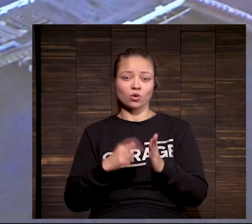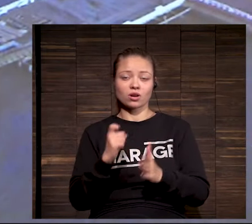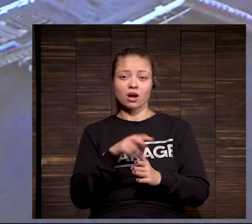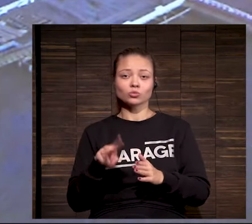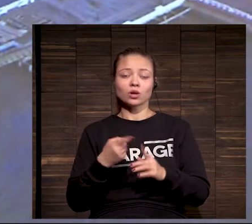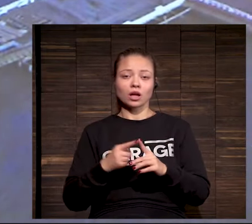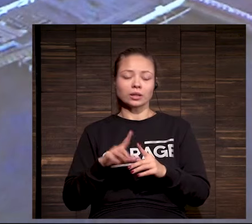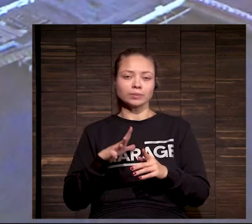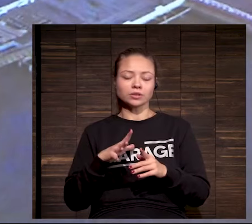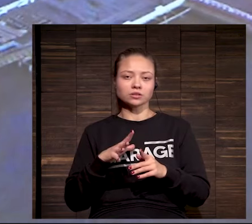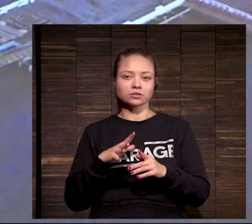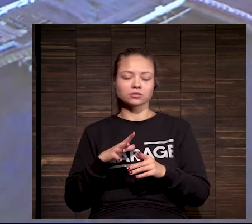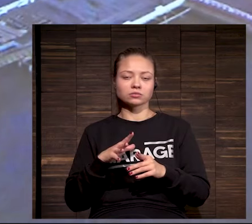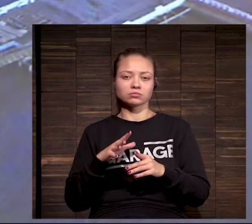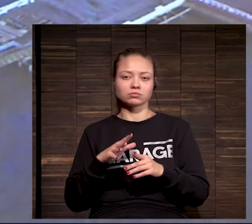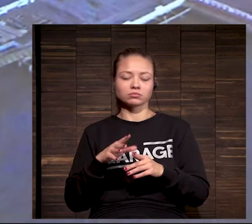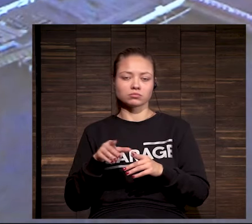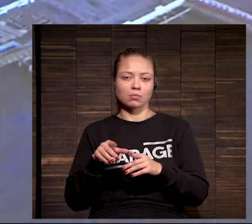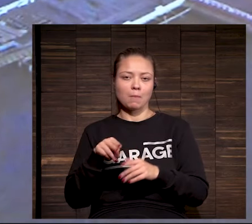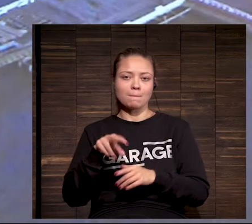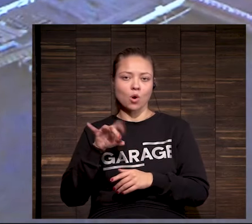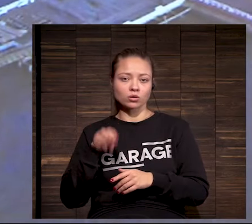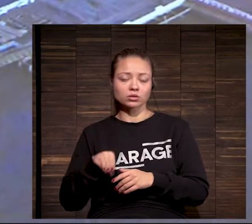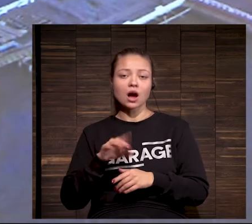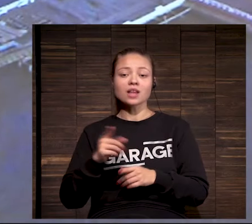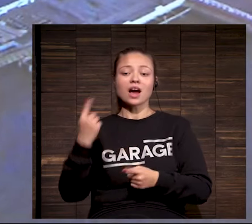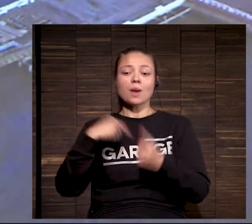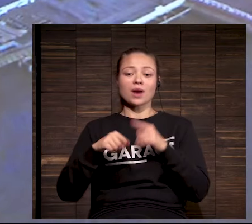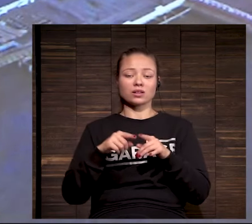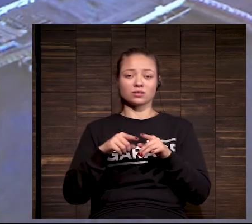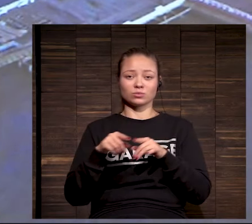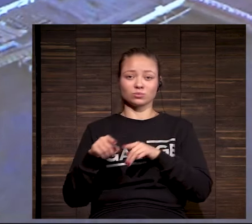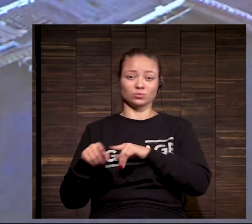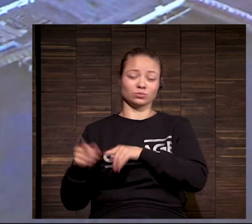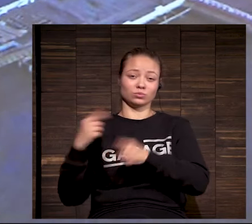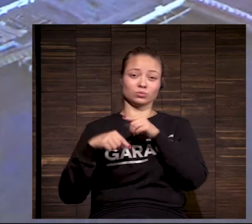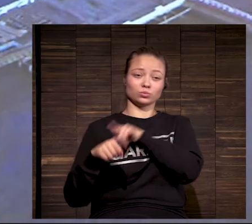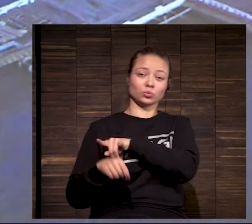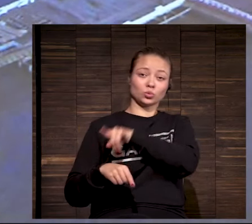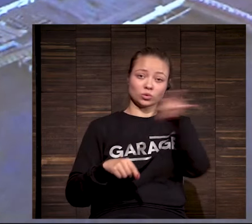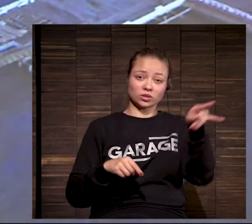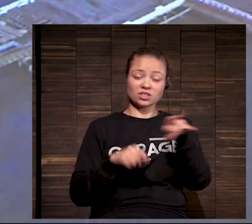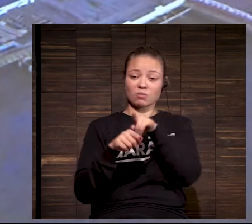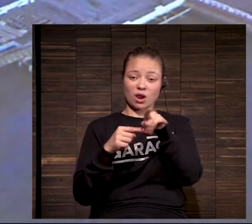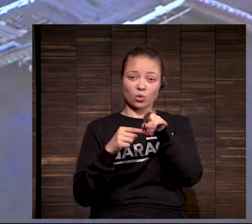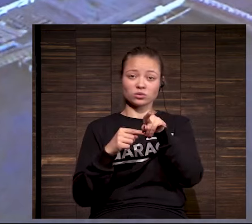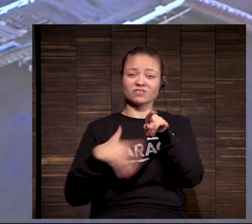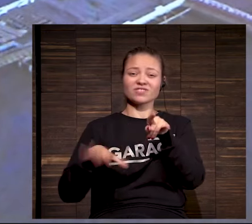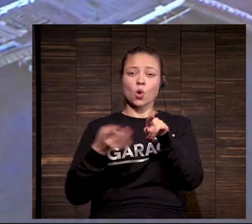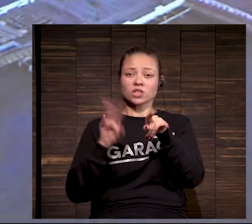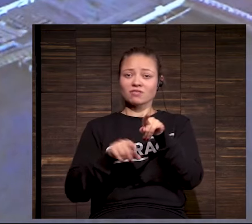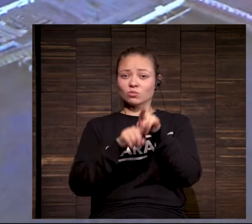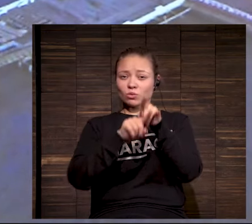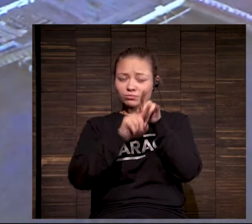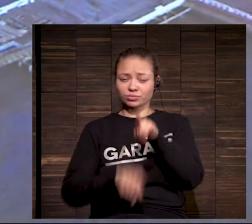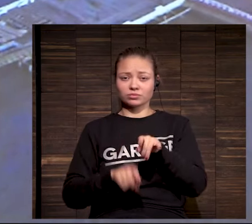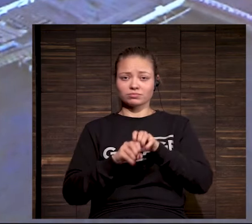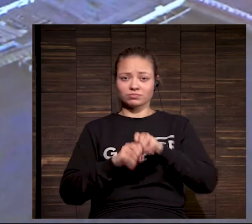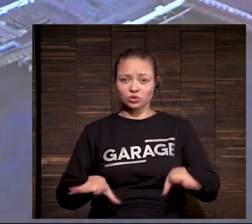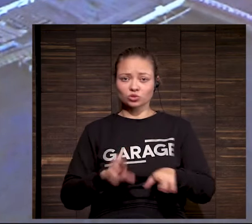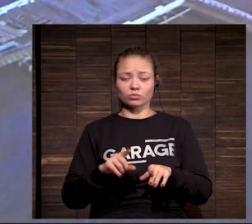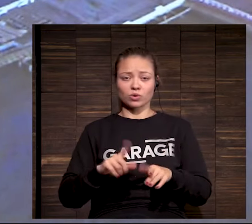бортом а на обратном пути самолеты-истребители сбросили все оставшиеся все оставшиеся бомб просто чтобы